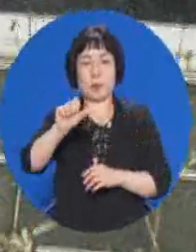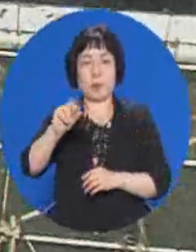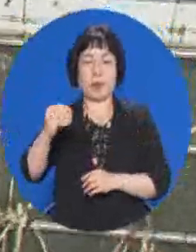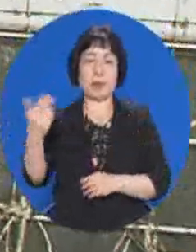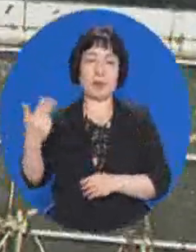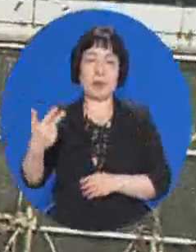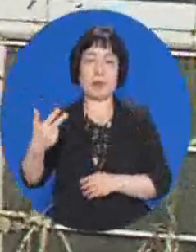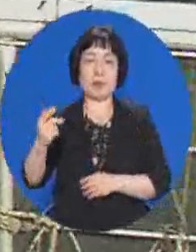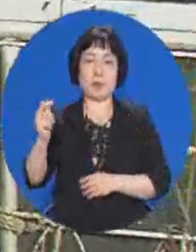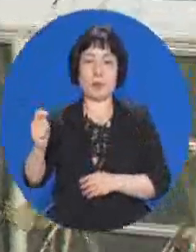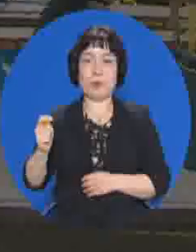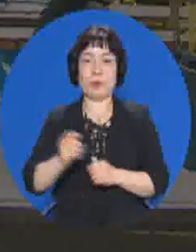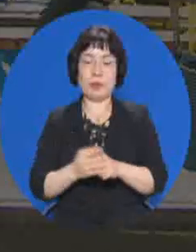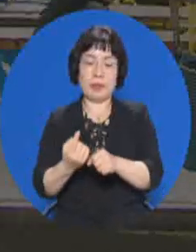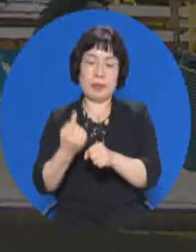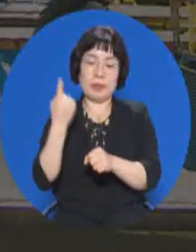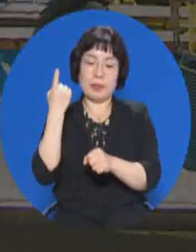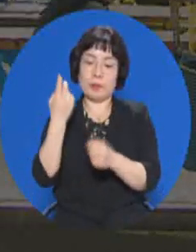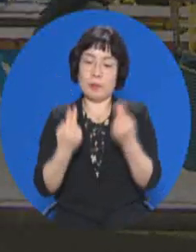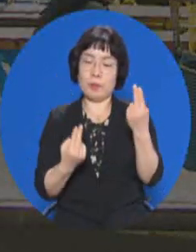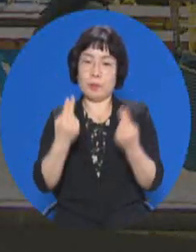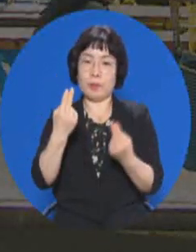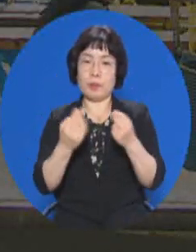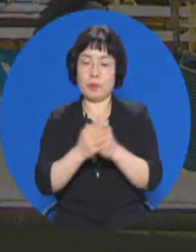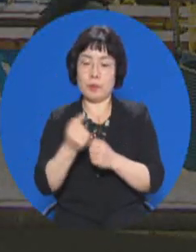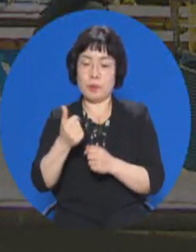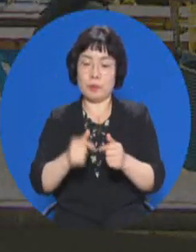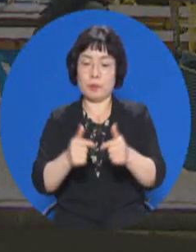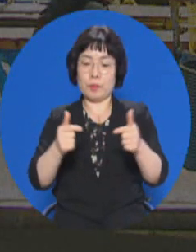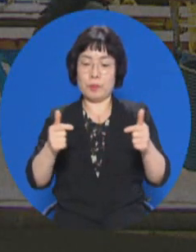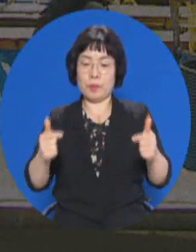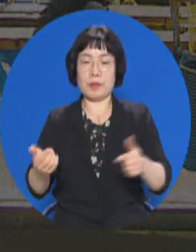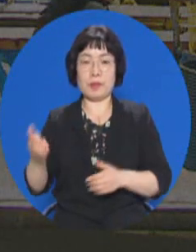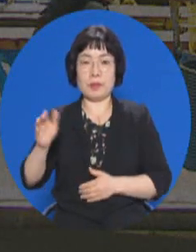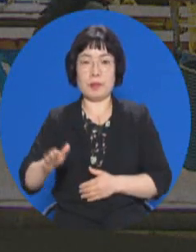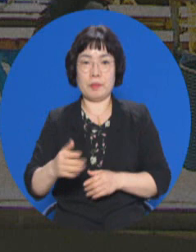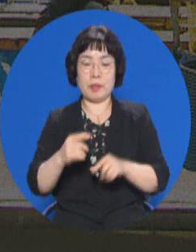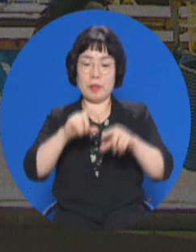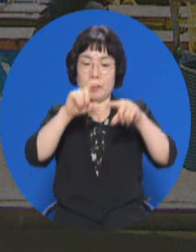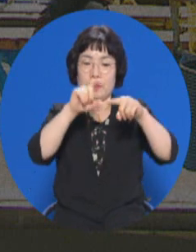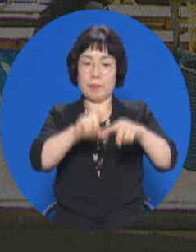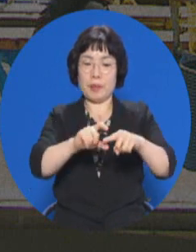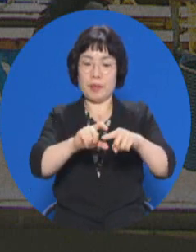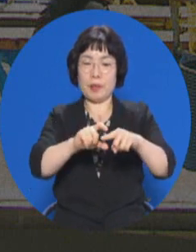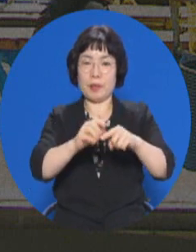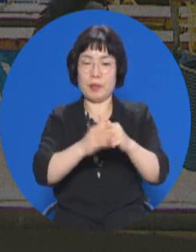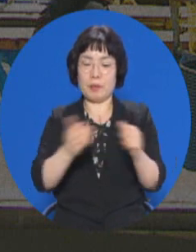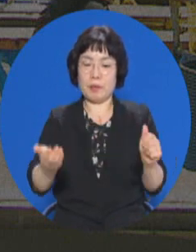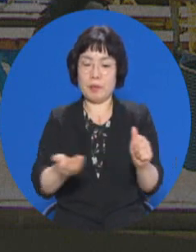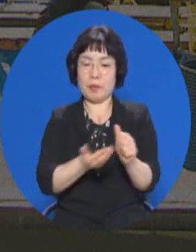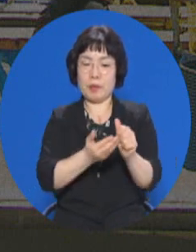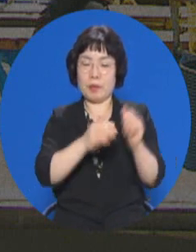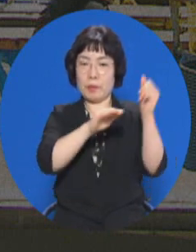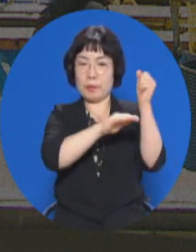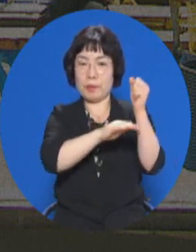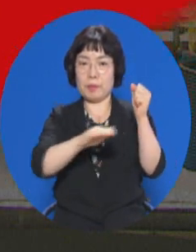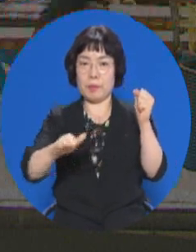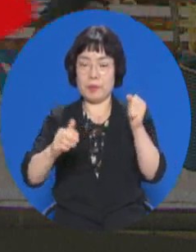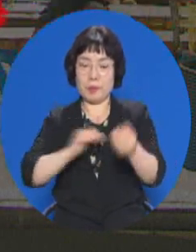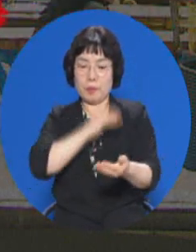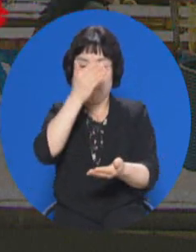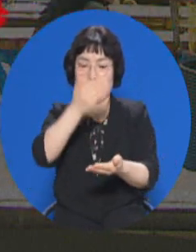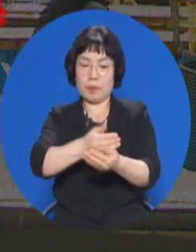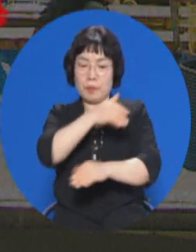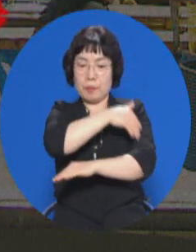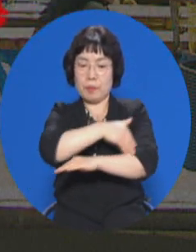7천 톤. 지난해 같은 기간보다는 소폭 늘었다지만 평년 생산량과 양식 면적을 기준으로 한 생산